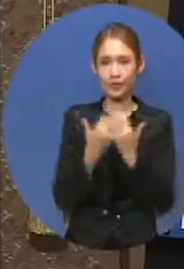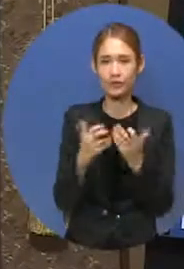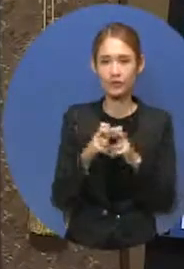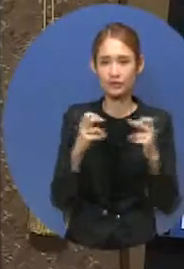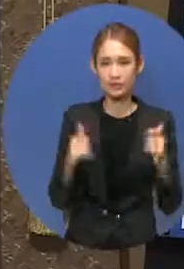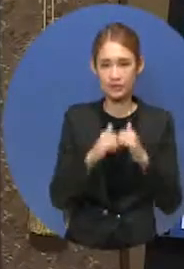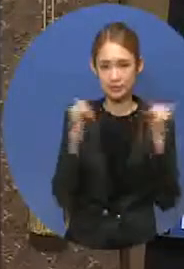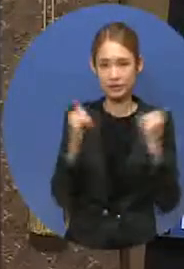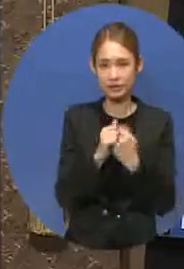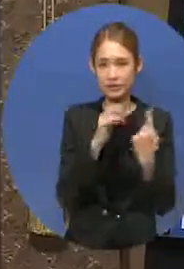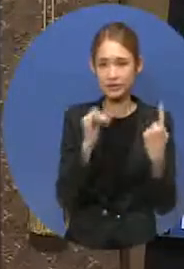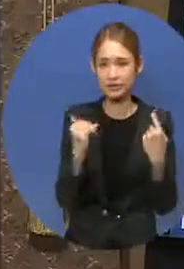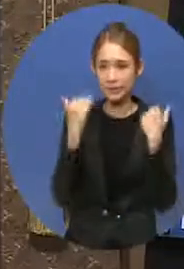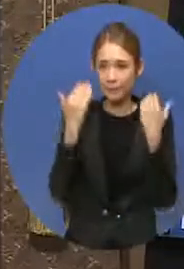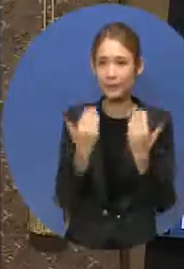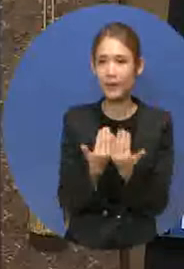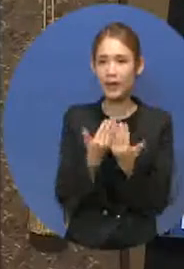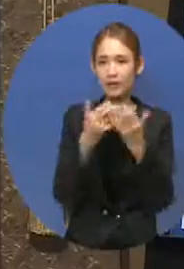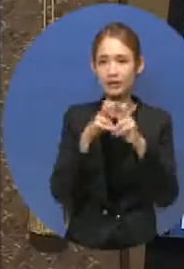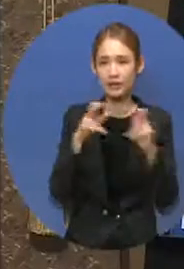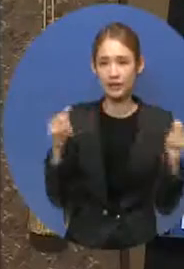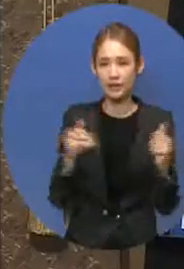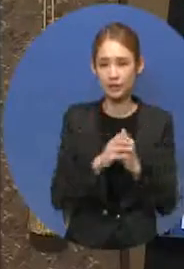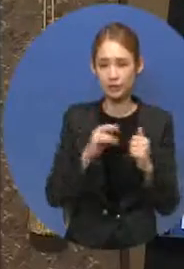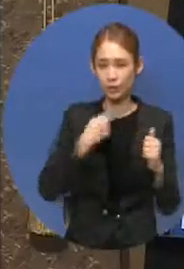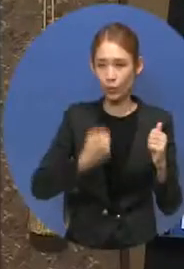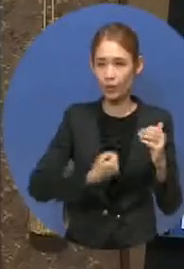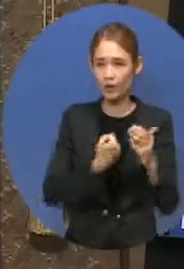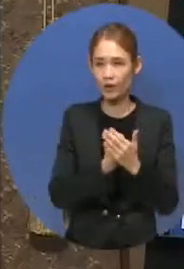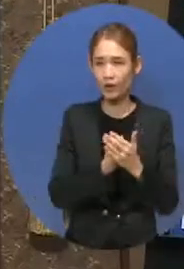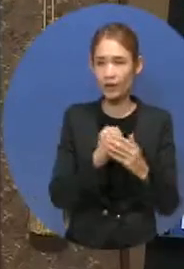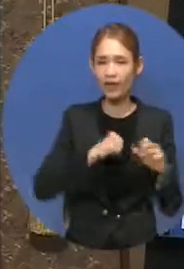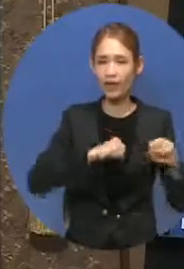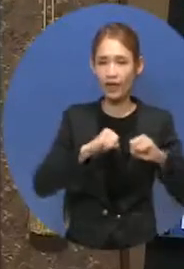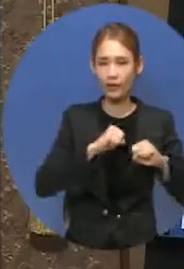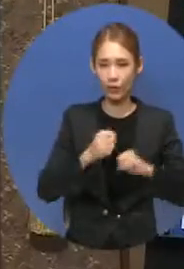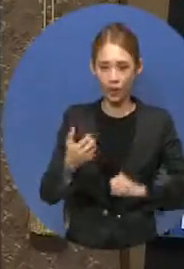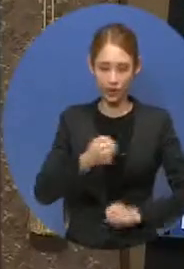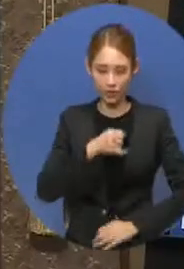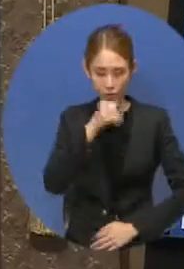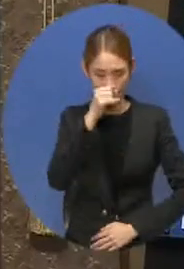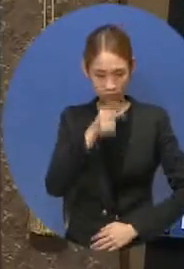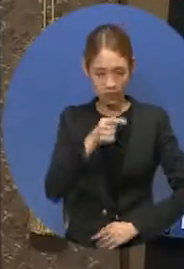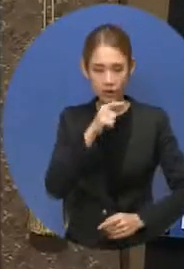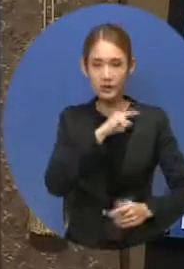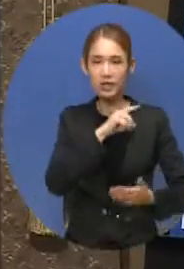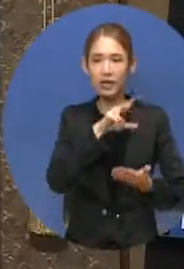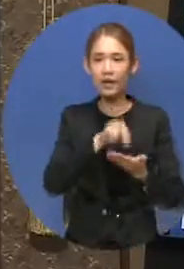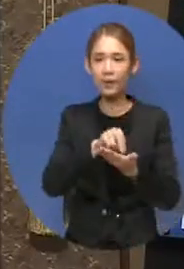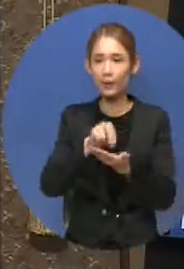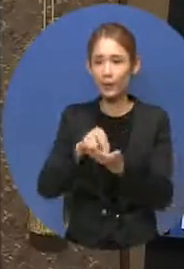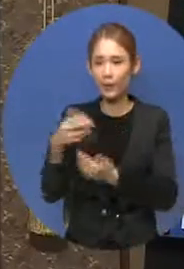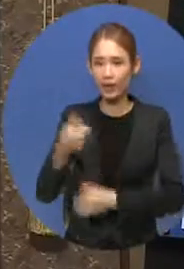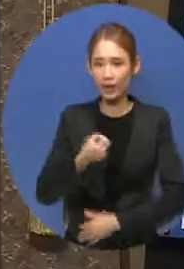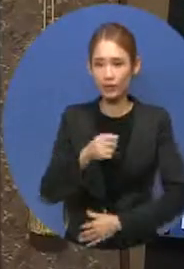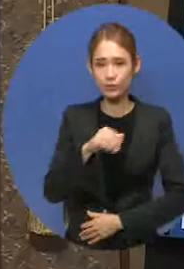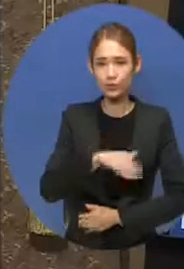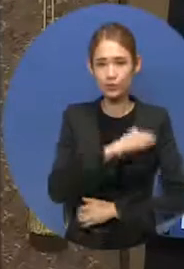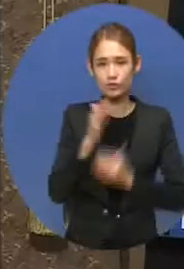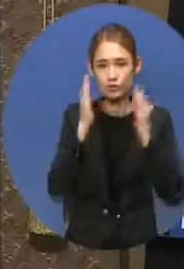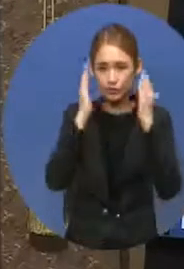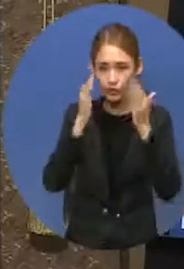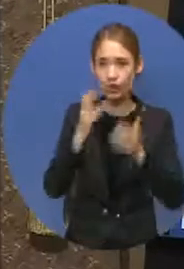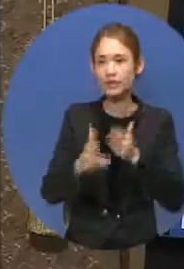1인 발달장애인, 도전적 행동을 지닌 발달장애인을 위해서 어떻게 할 것인가 네. 이런 키워드로 주로 저희들이 주요